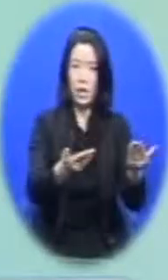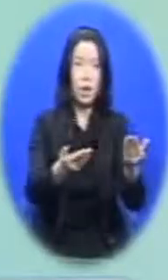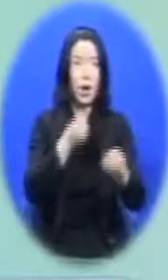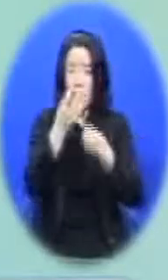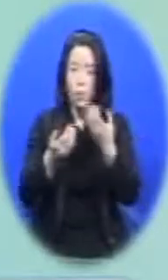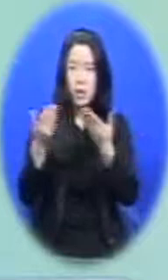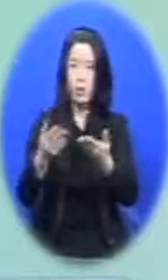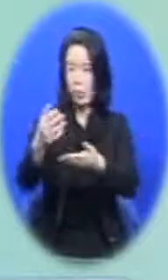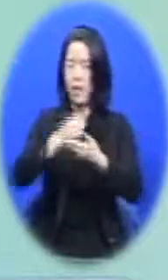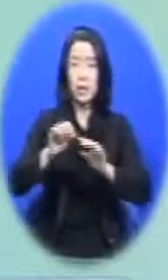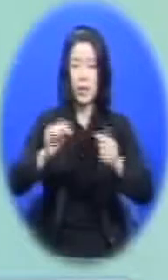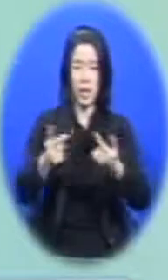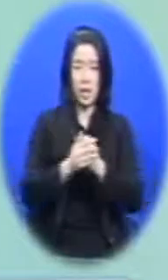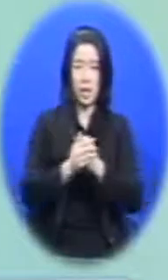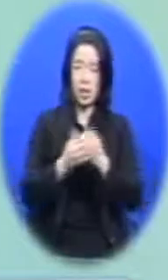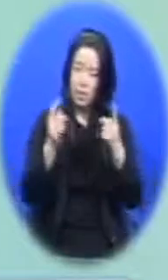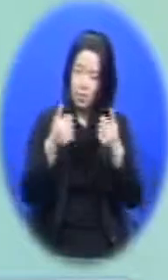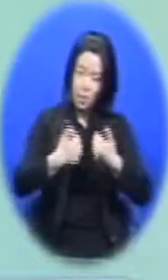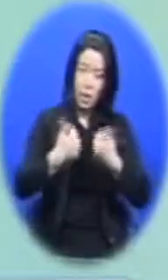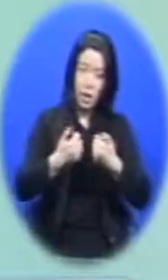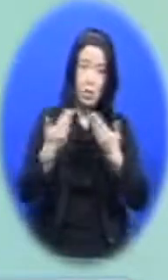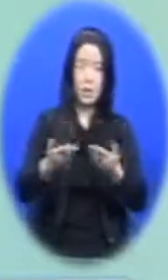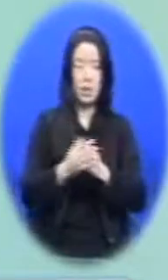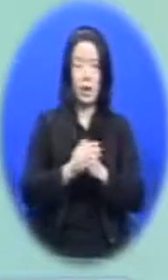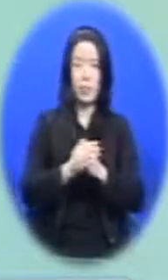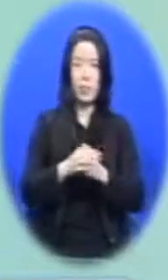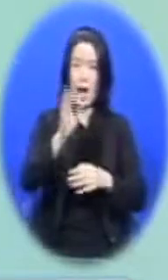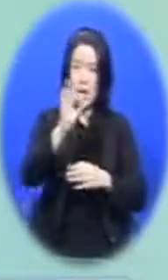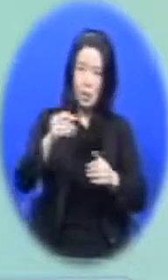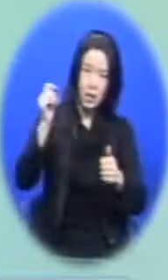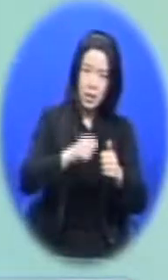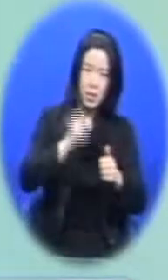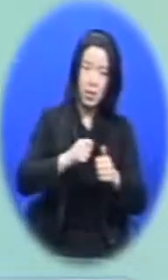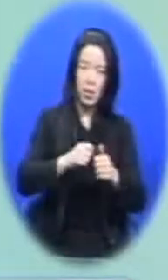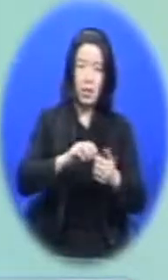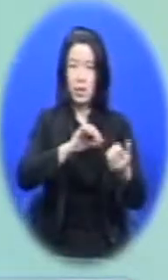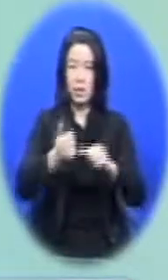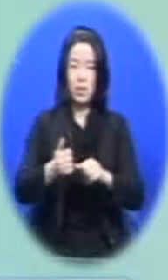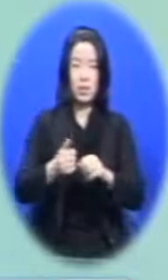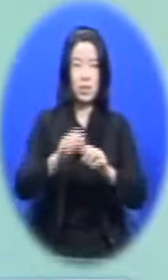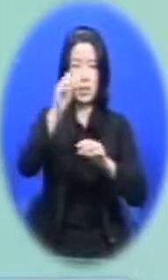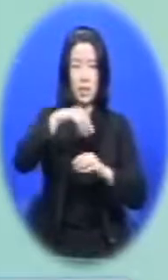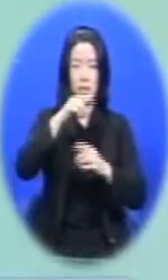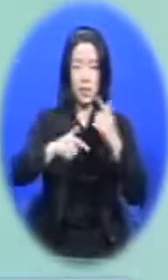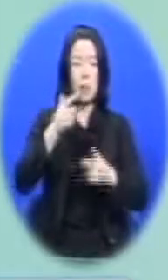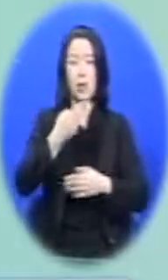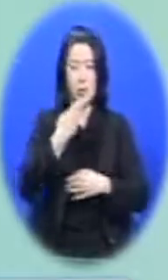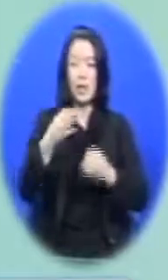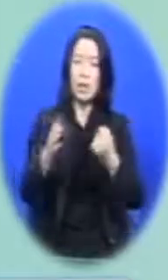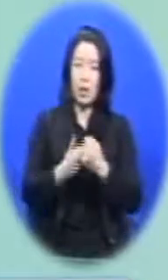받아주지를 않아요. 상담을 했더니 10번째가 안 넘어가는 나무가 없다. 아, 그렇구나.